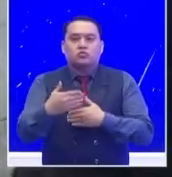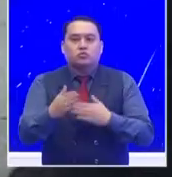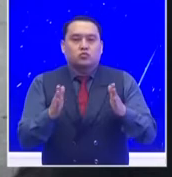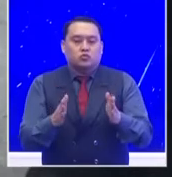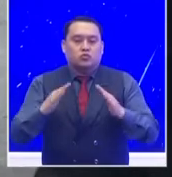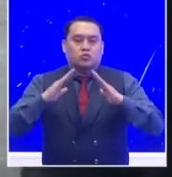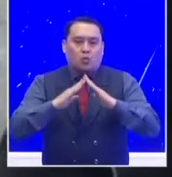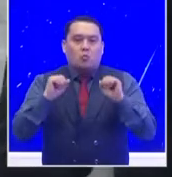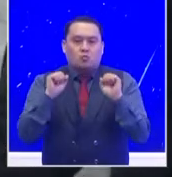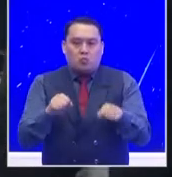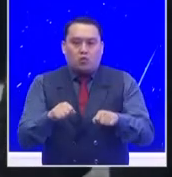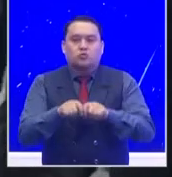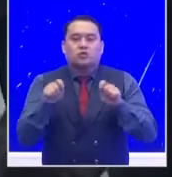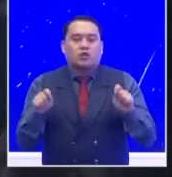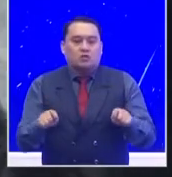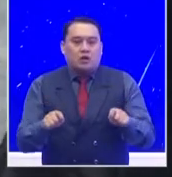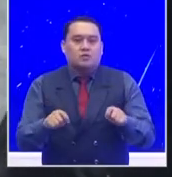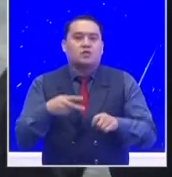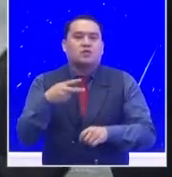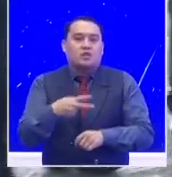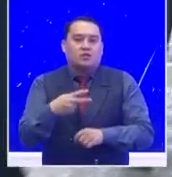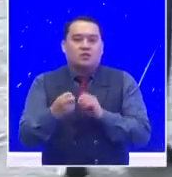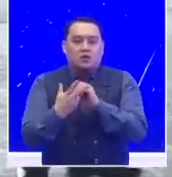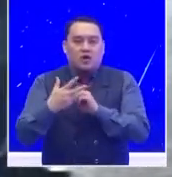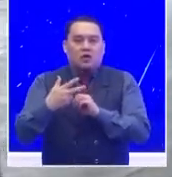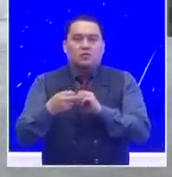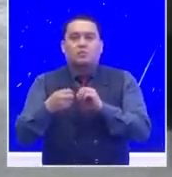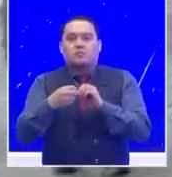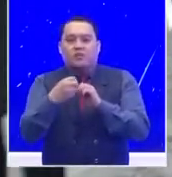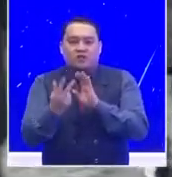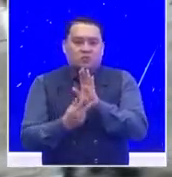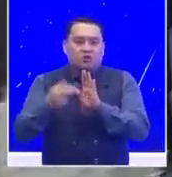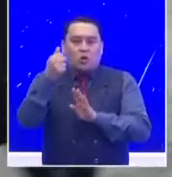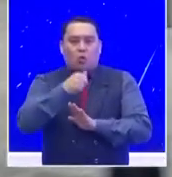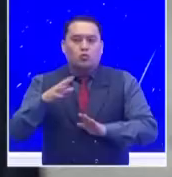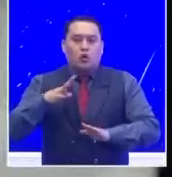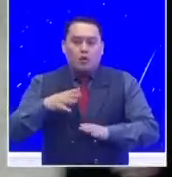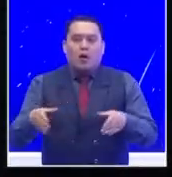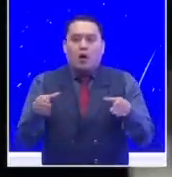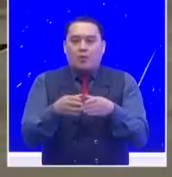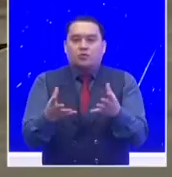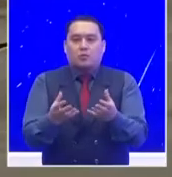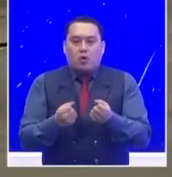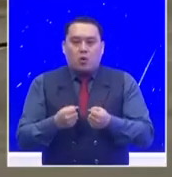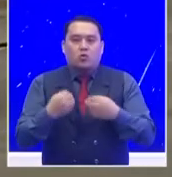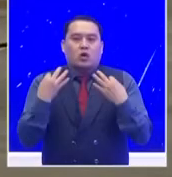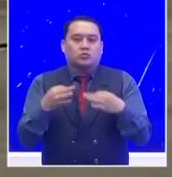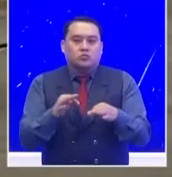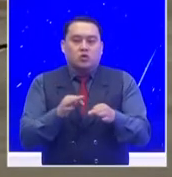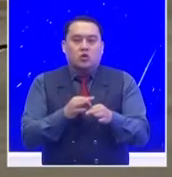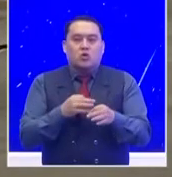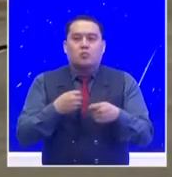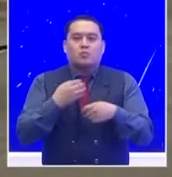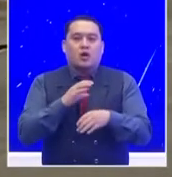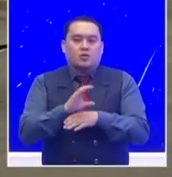из металлоконструкции. За работу в период с 2013 по 2018 годы компания получила сертификат «Лидер